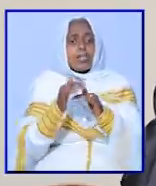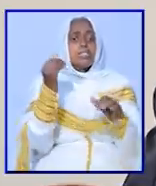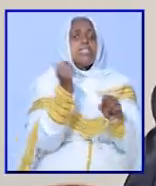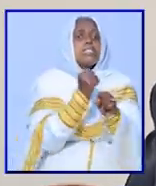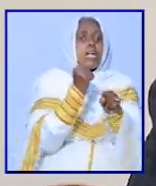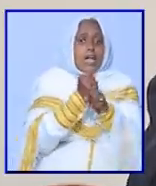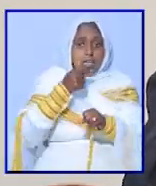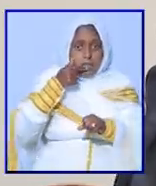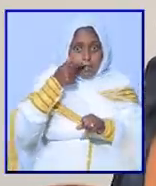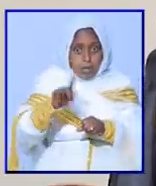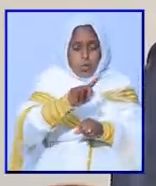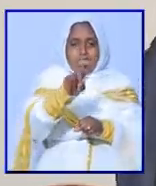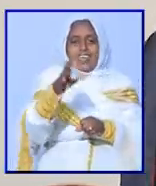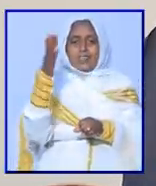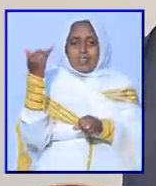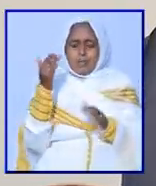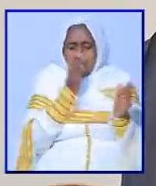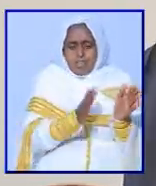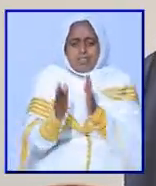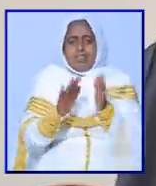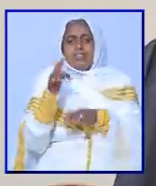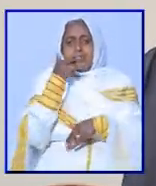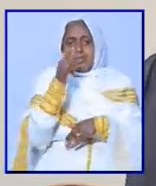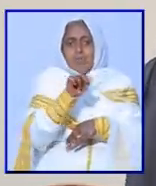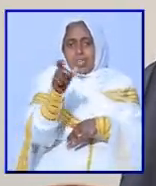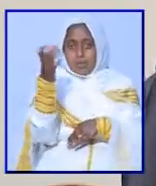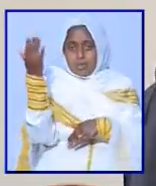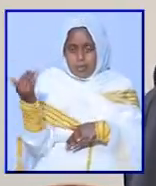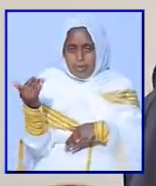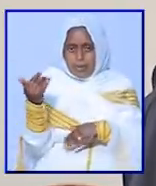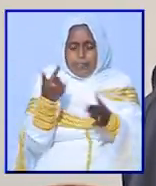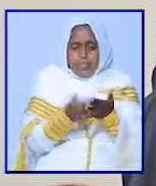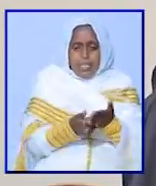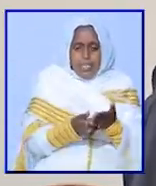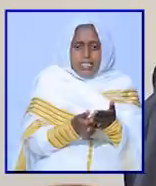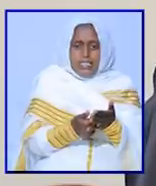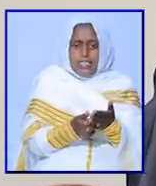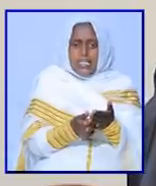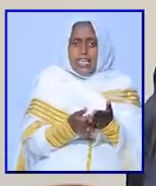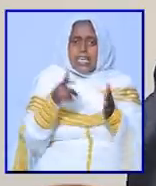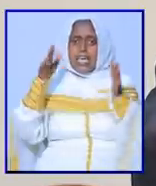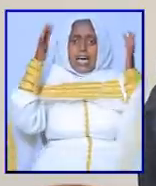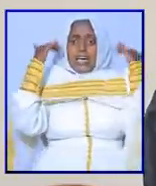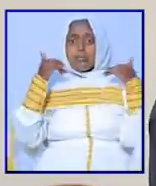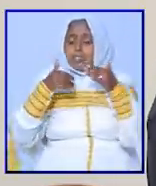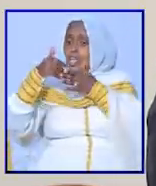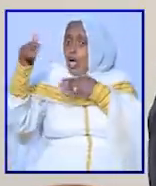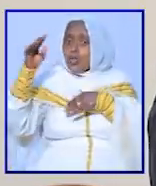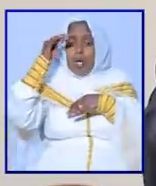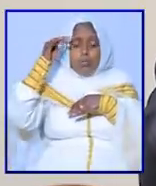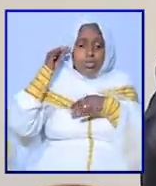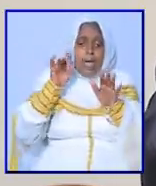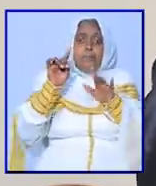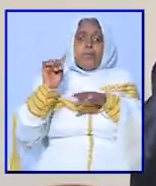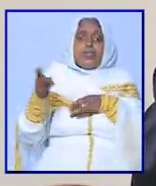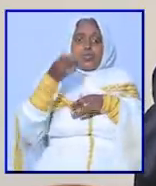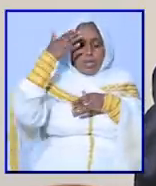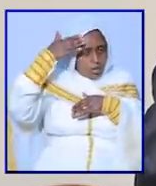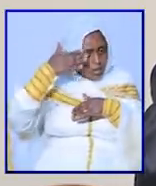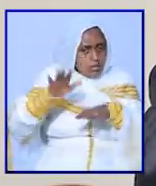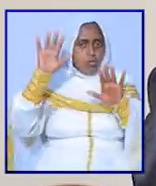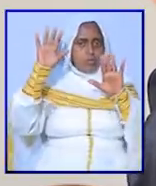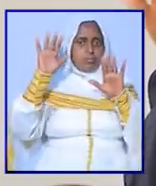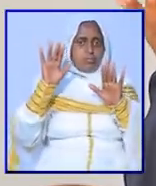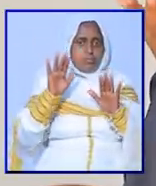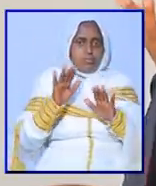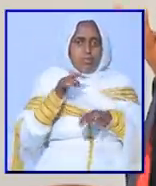አሮን አሮን እንደ በፊታችን የሚሄዱ አማልክት ስራልን አዘጋጅልን እንዴ ከባህ ከግብጽ ያወጣን ሙሴ